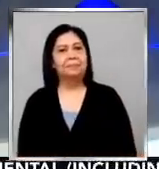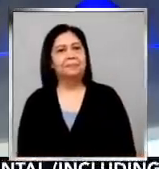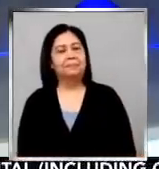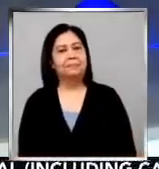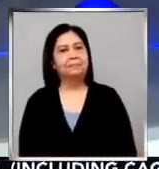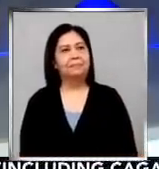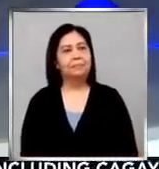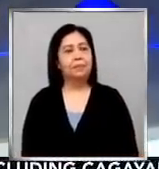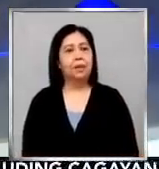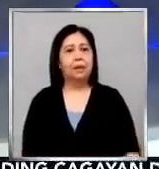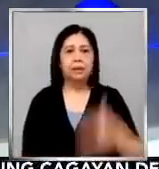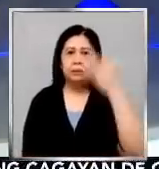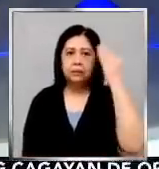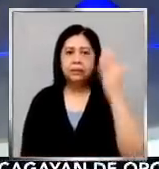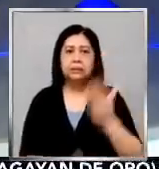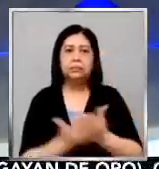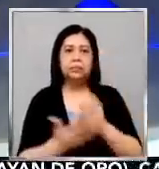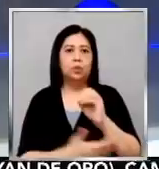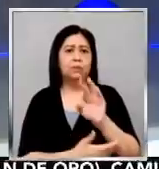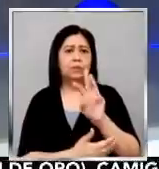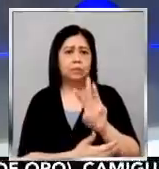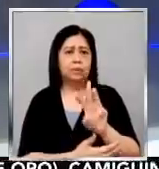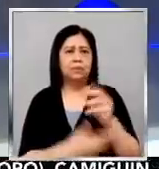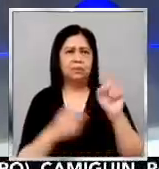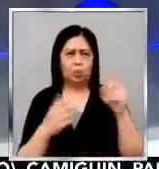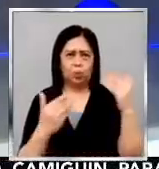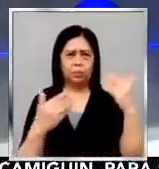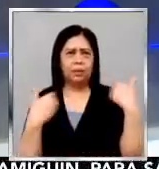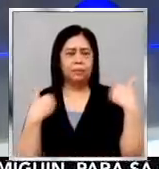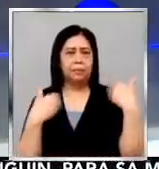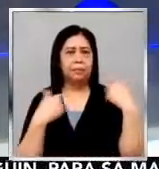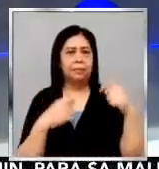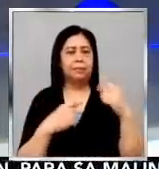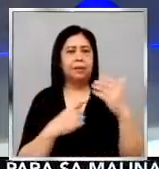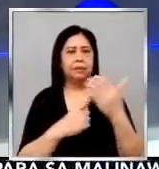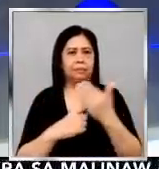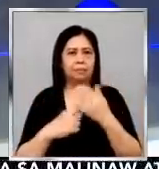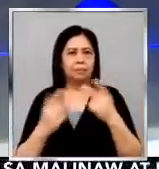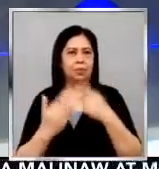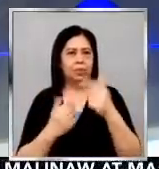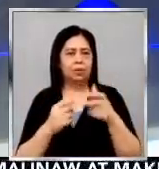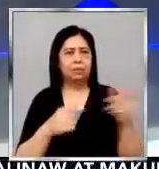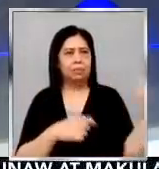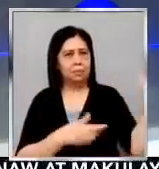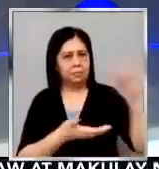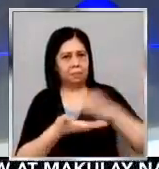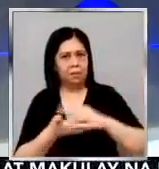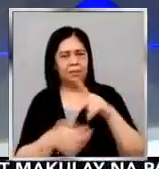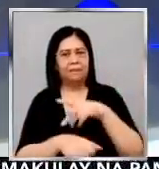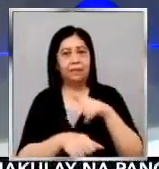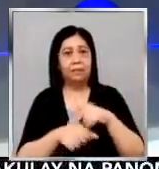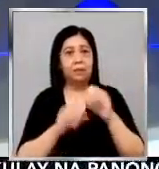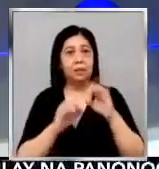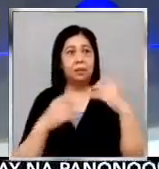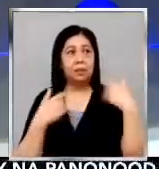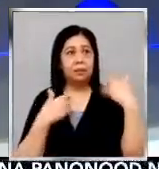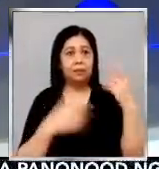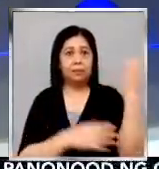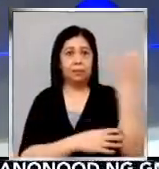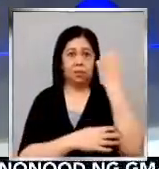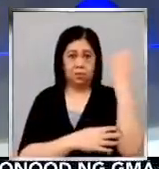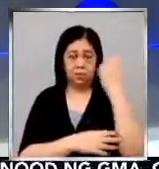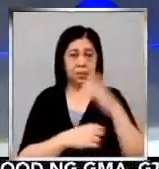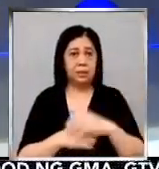Nakikiusap ang ilang OFW na magkaroon sana ng ibang quarantine arrangement sa kanilang pagbalik ng bansa kung mayroon silang emergency. Tulad ng